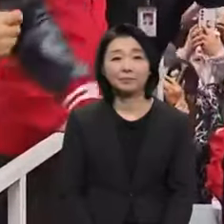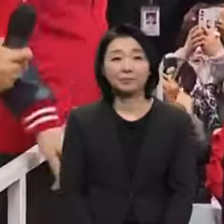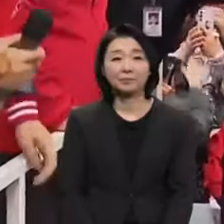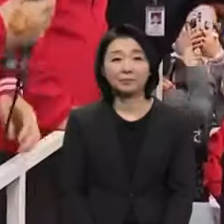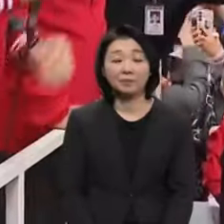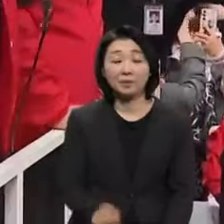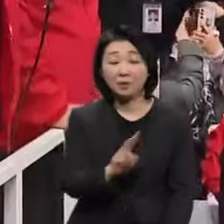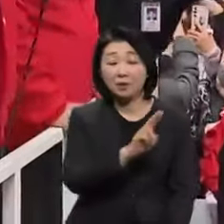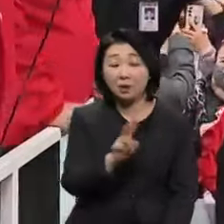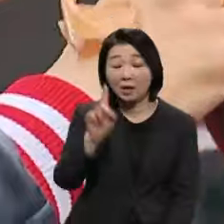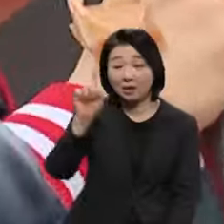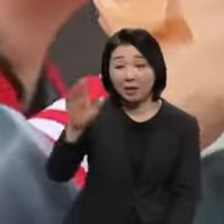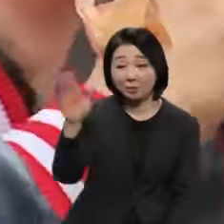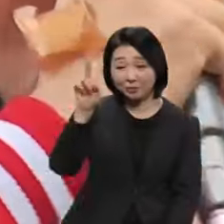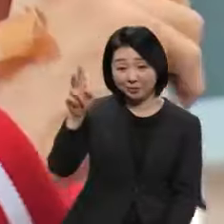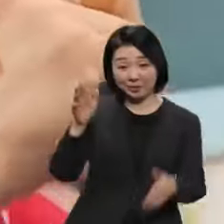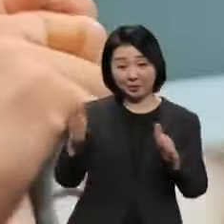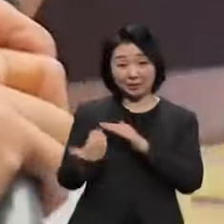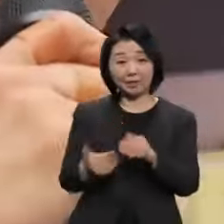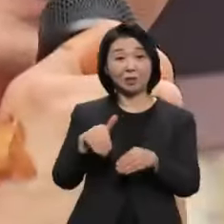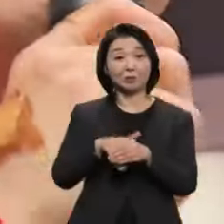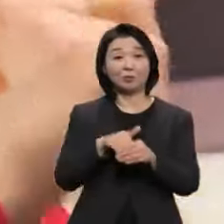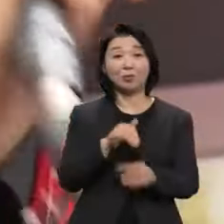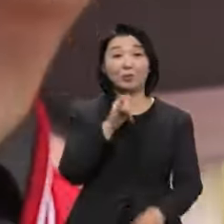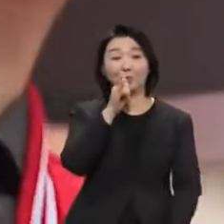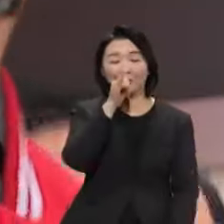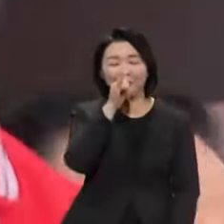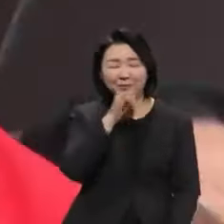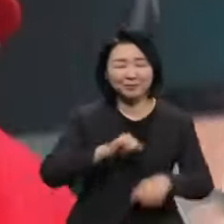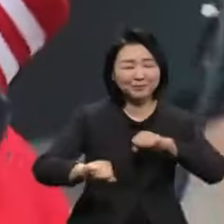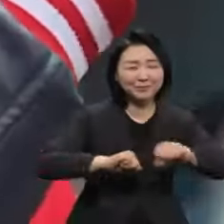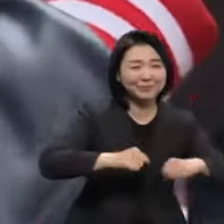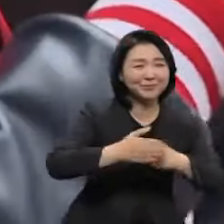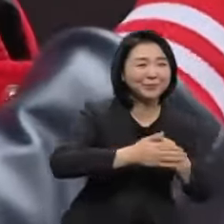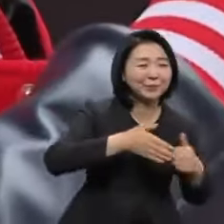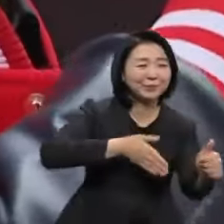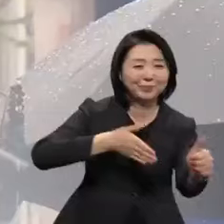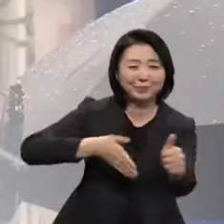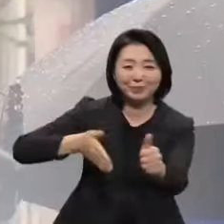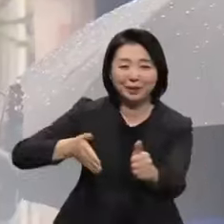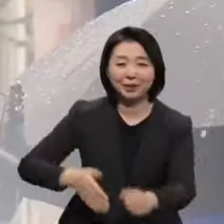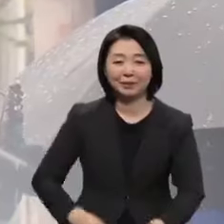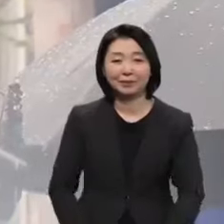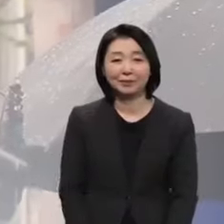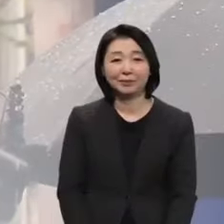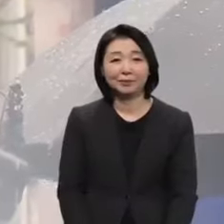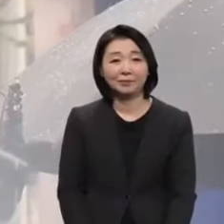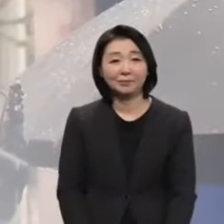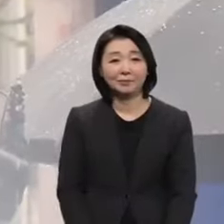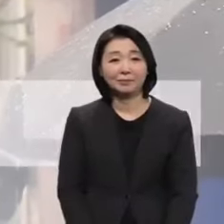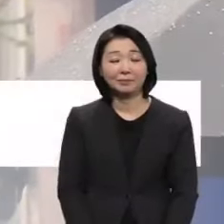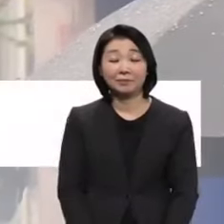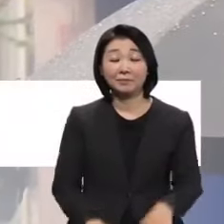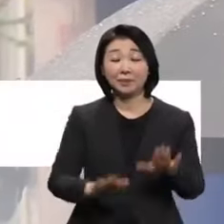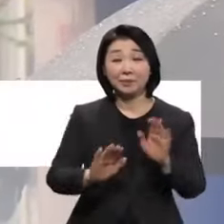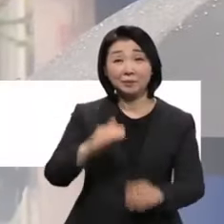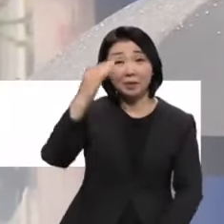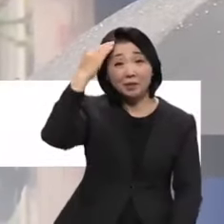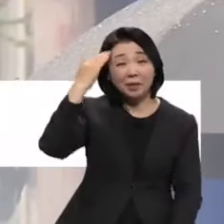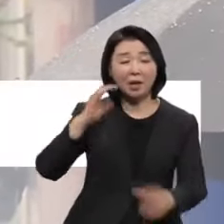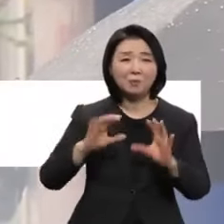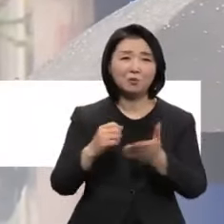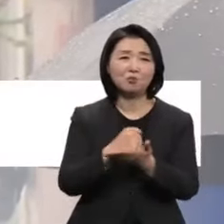여야 모두 내일부터 이틀간 실시되는 사전투표에 적극 나서달라고 호소합니다. 이번에 대한민국의